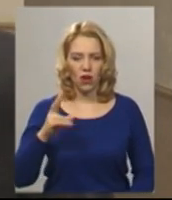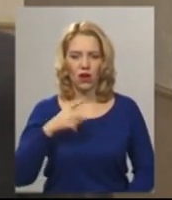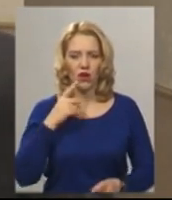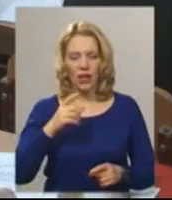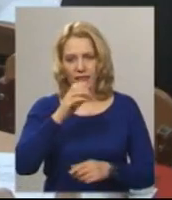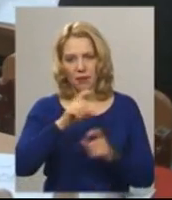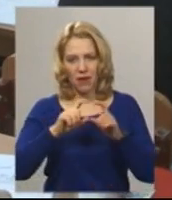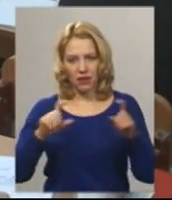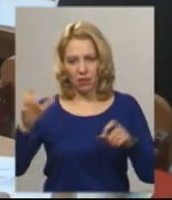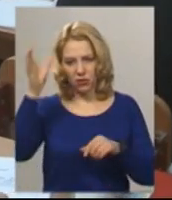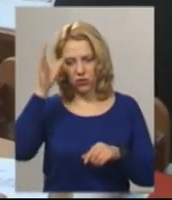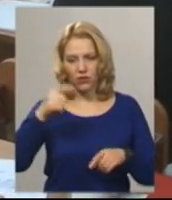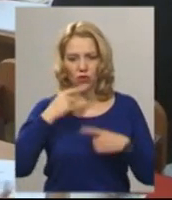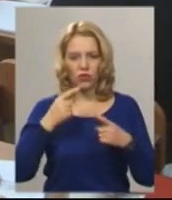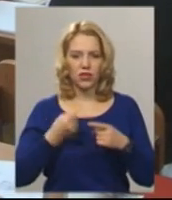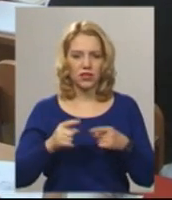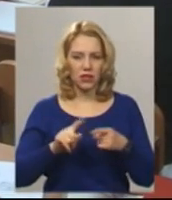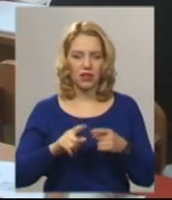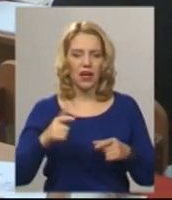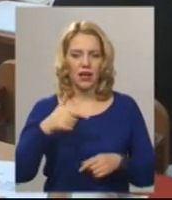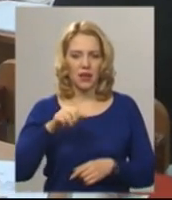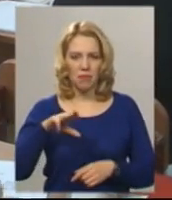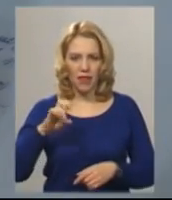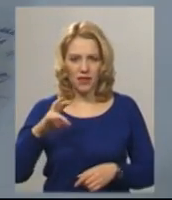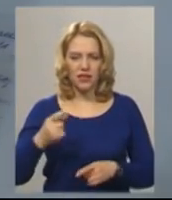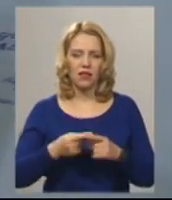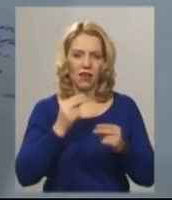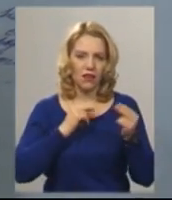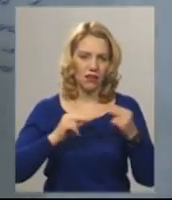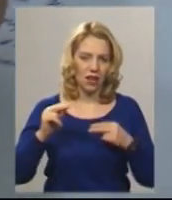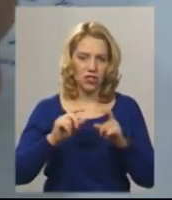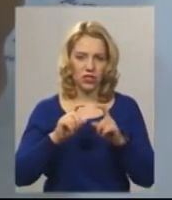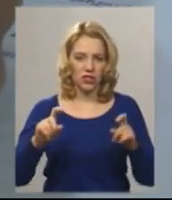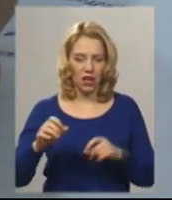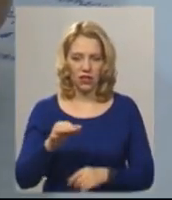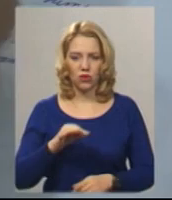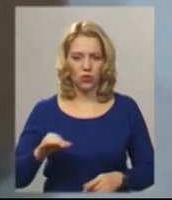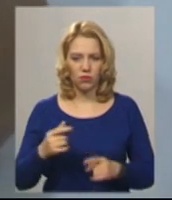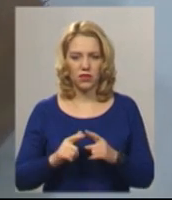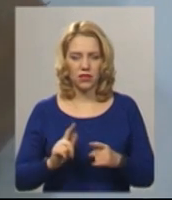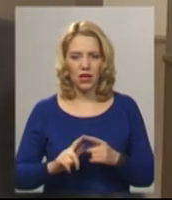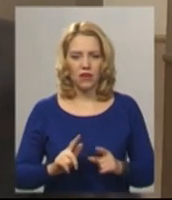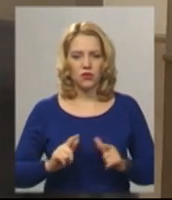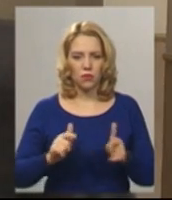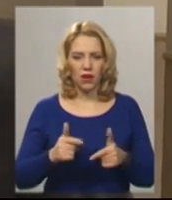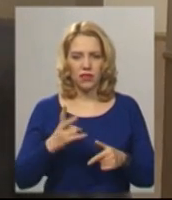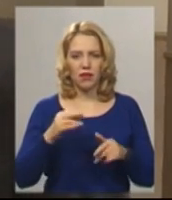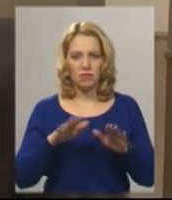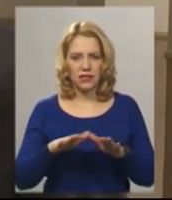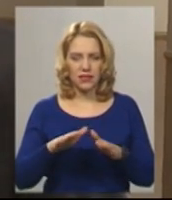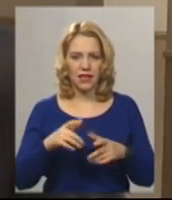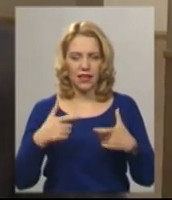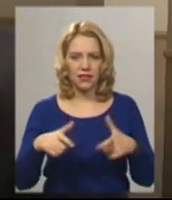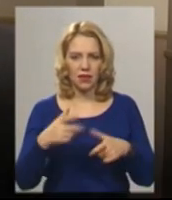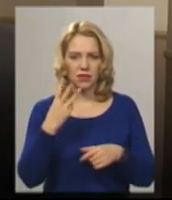гімназія – один із кращих закладів в області. Сюди вступають після 4 класу і конкурс складає 3,5 учні на одне місце. Найбільша